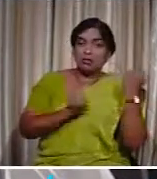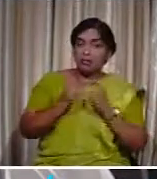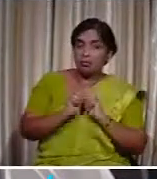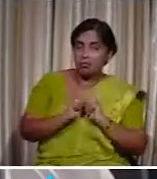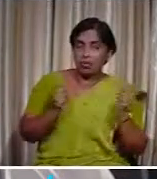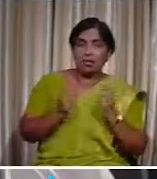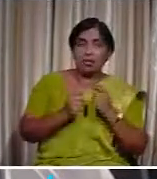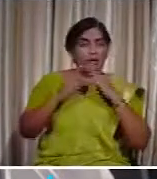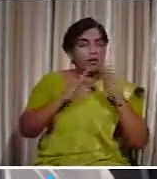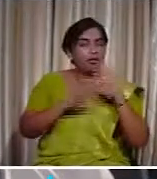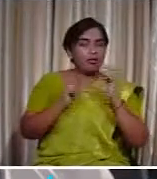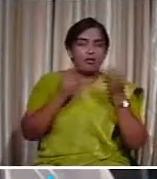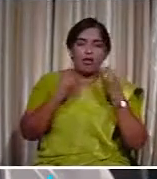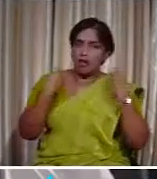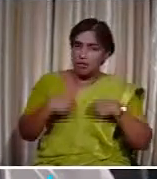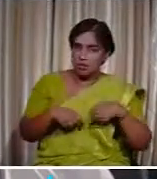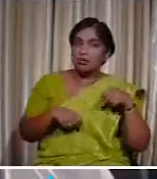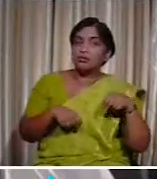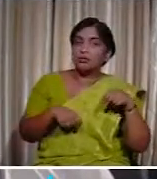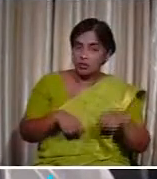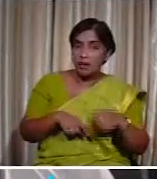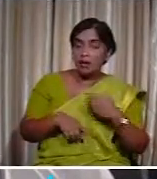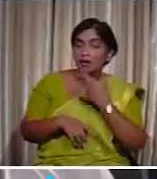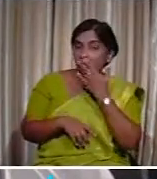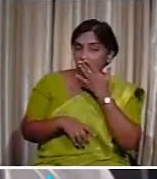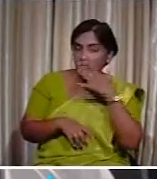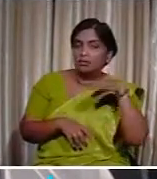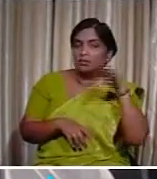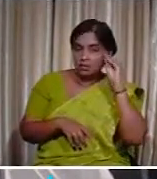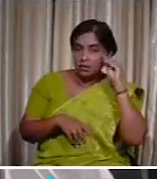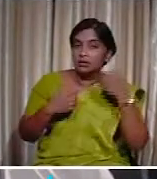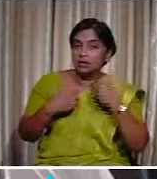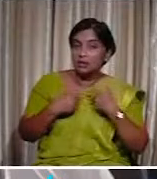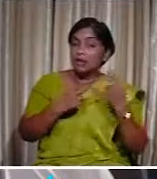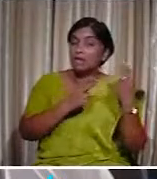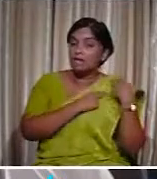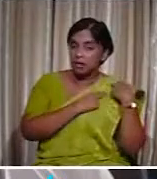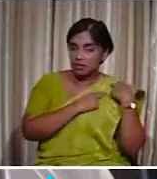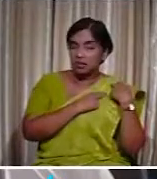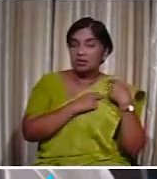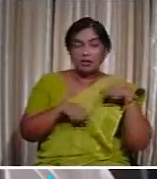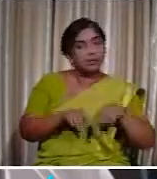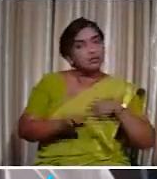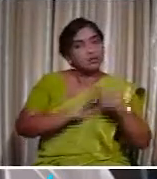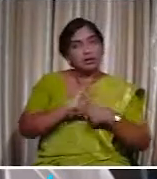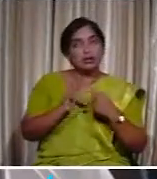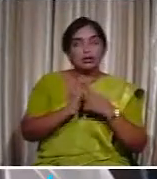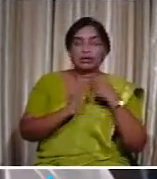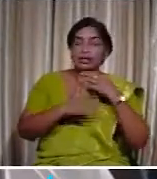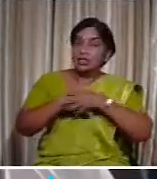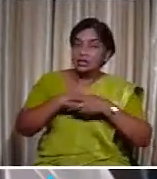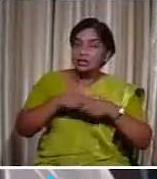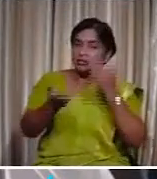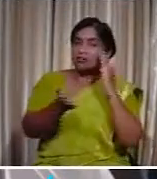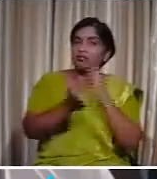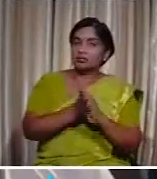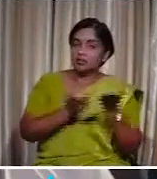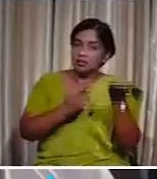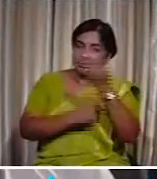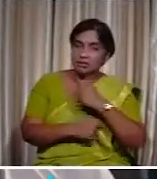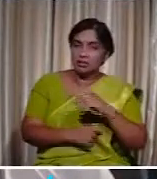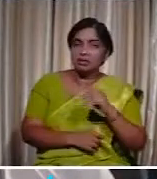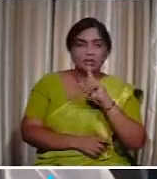දේපල මේ සියල්ලම අහිමි වුණා අපි මේව පාඩමක් හැටියට ගමු අපේ යුතුයකම අපි මේ රට වෙනුවෙන් ජාතිය වෙනුවෙන් ඉෂ්ට කරමු කියලා ඔබ